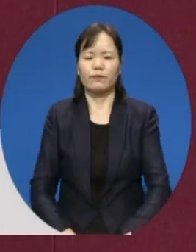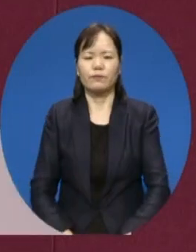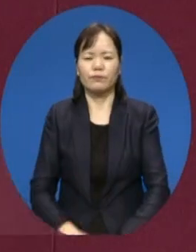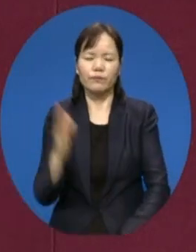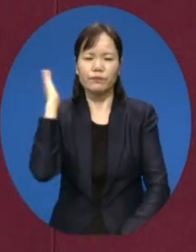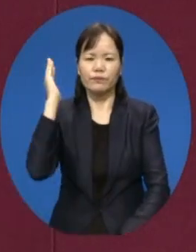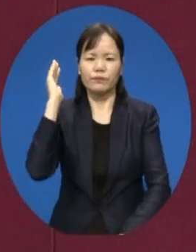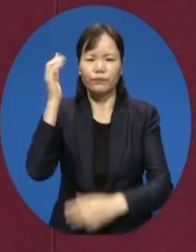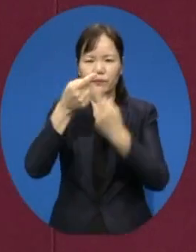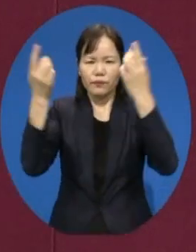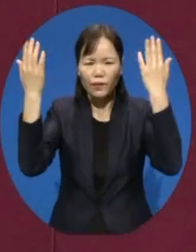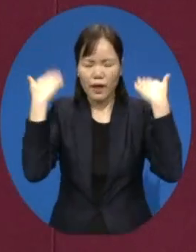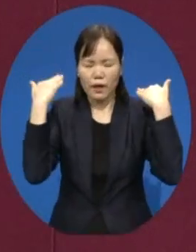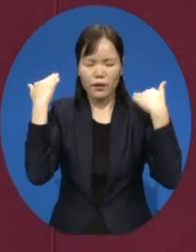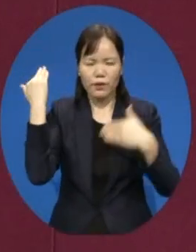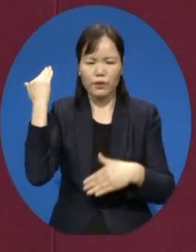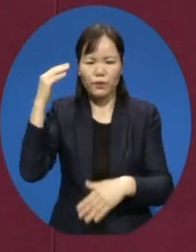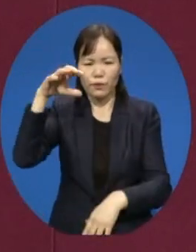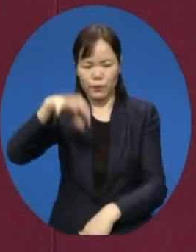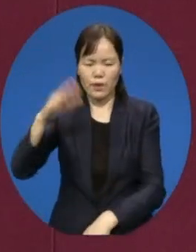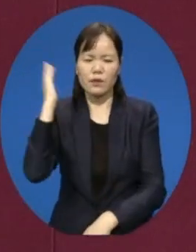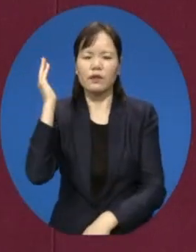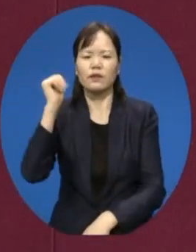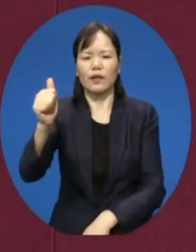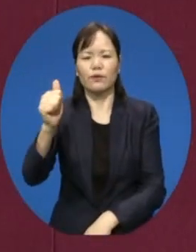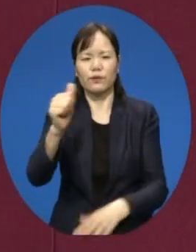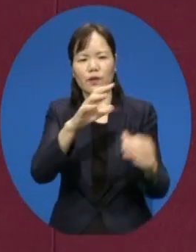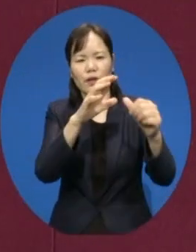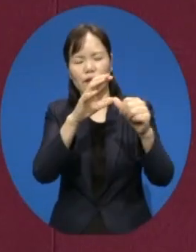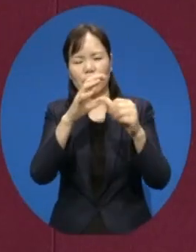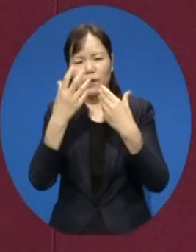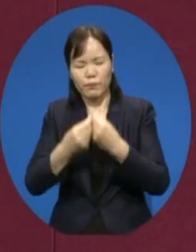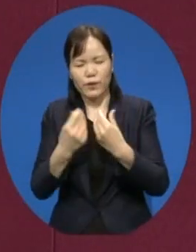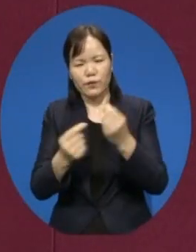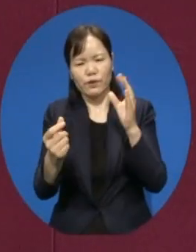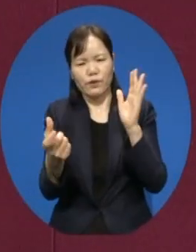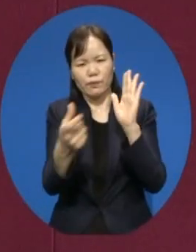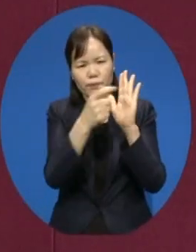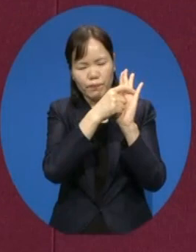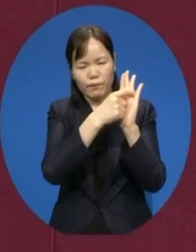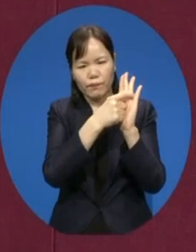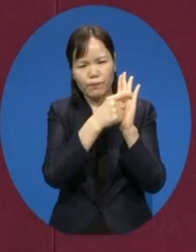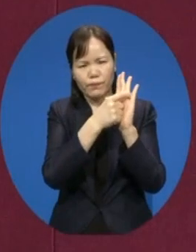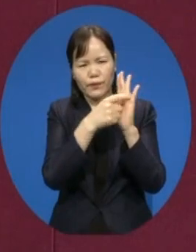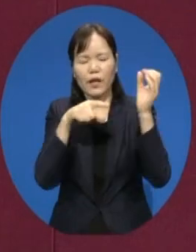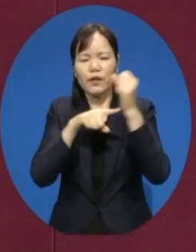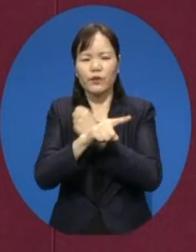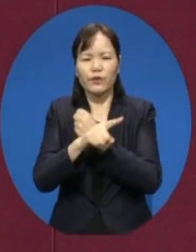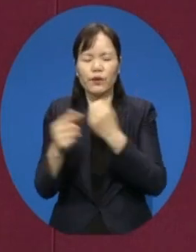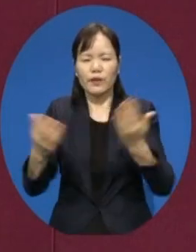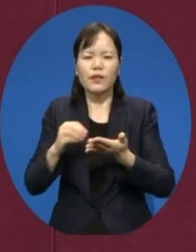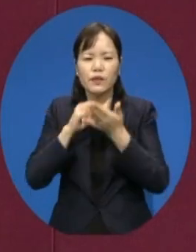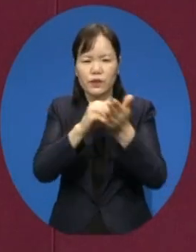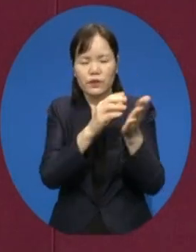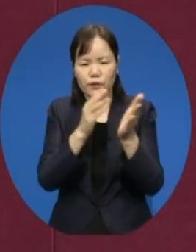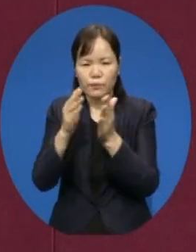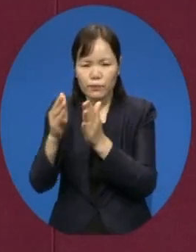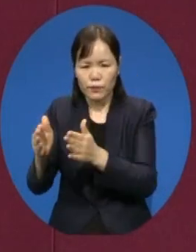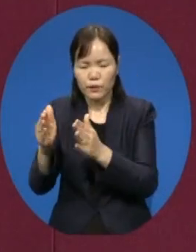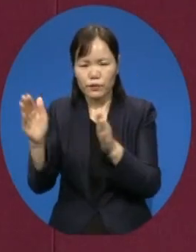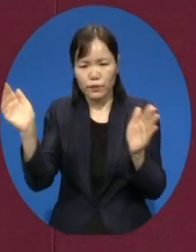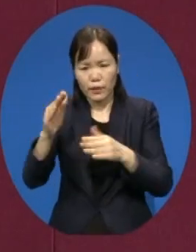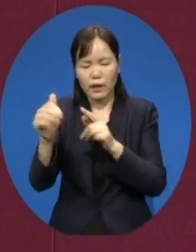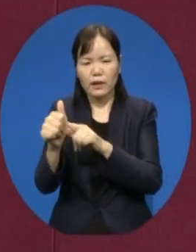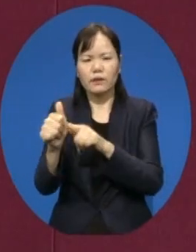대학교에 대통령 풍자 대접을 붙였다는 이유로 취업 준비하던 청년 얼토당토는 제명으로